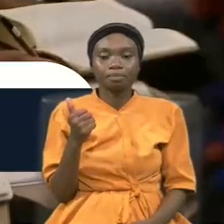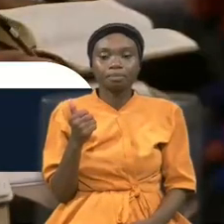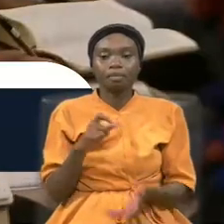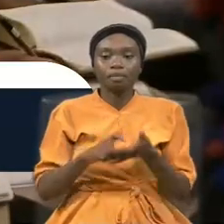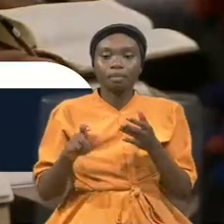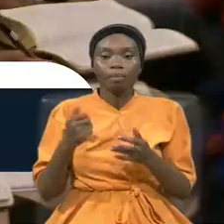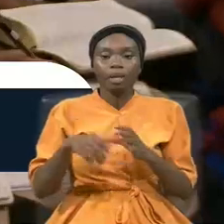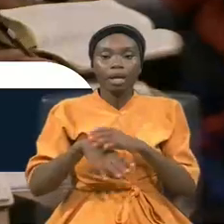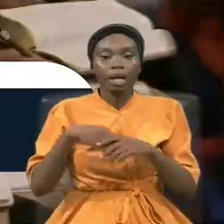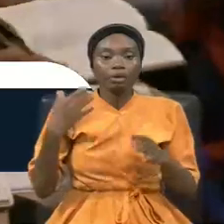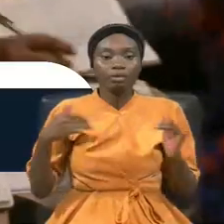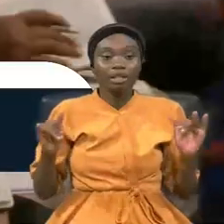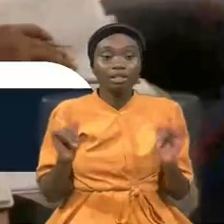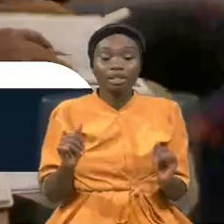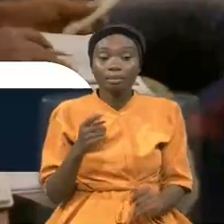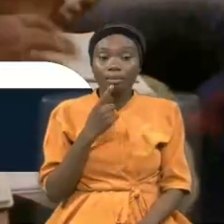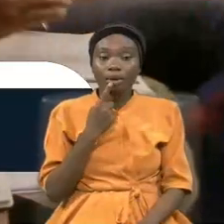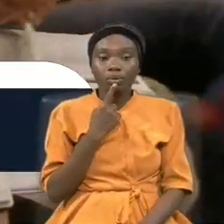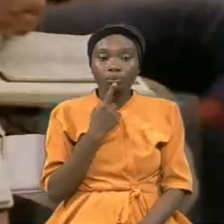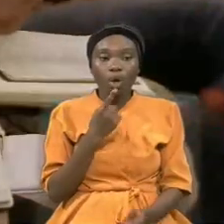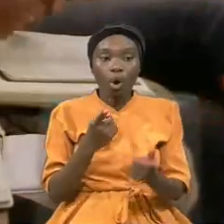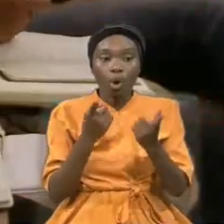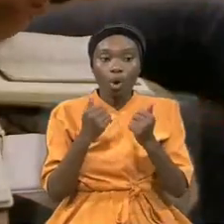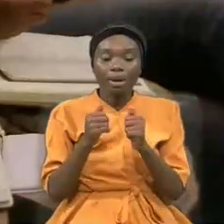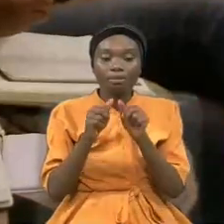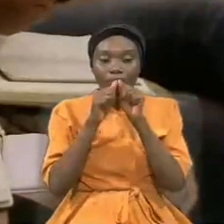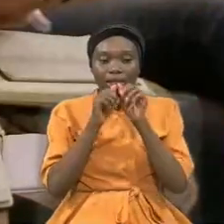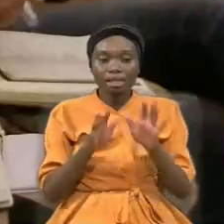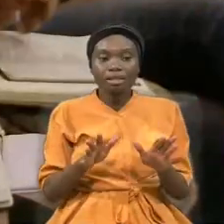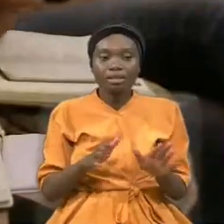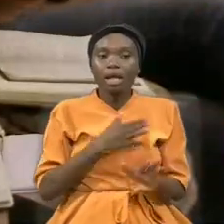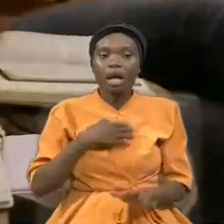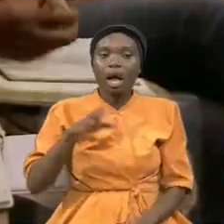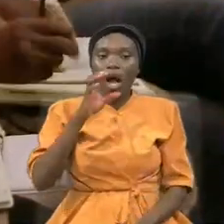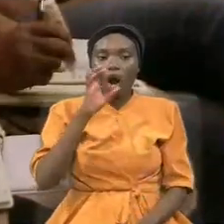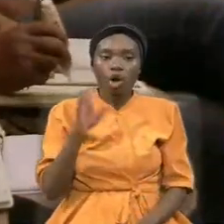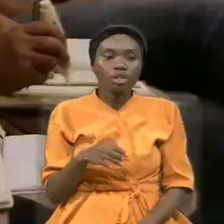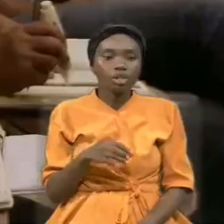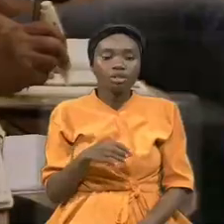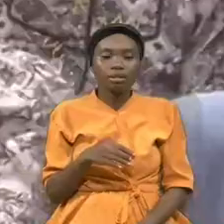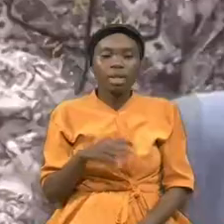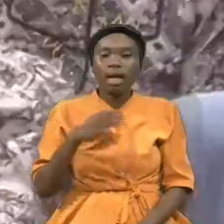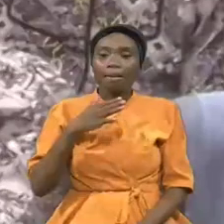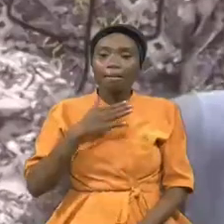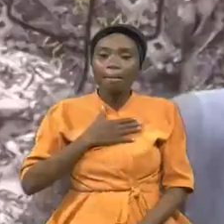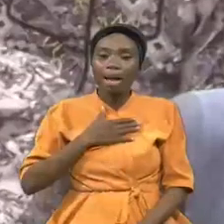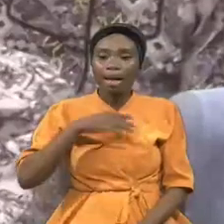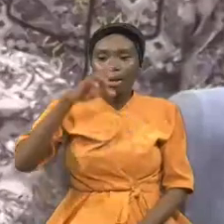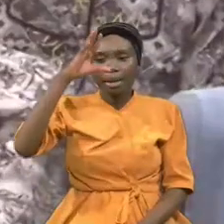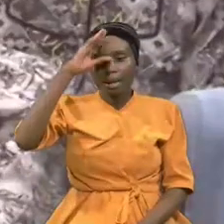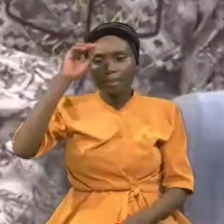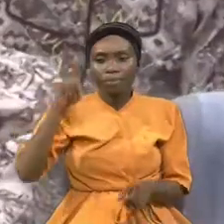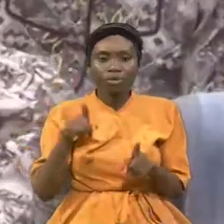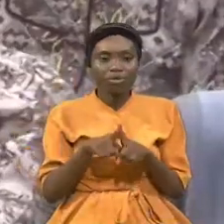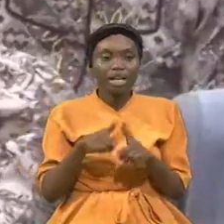dit, de la même bouche sortent la bénédiction et la malédiction. Il ne faut